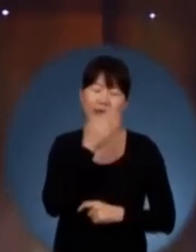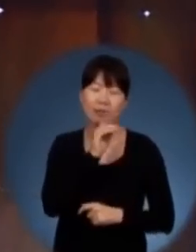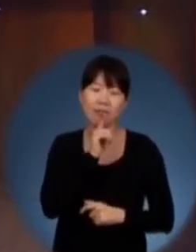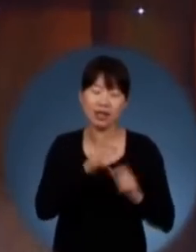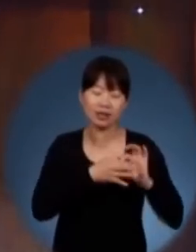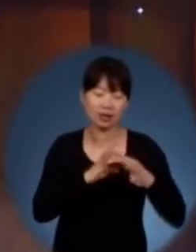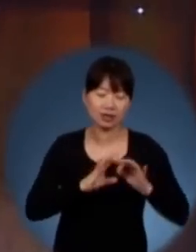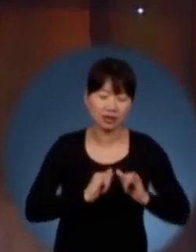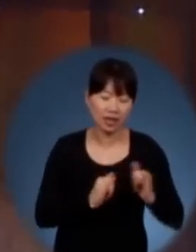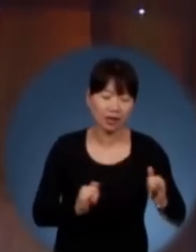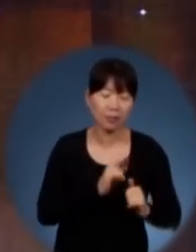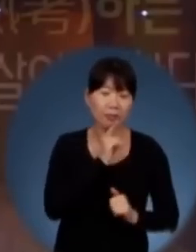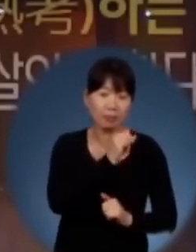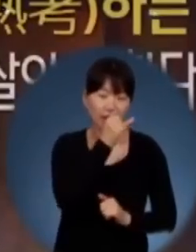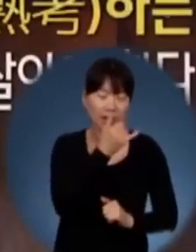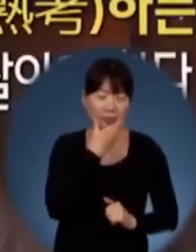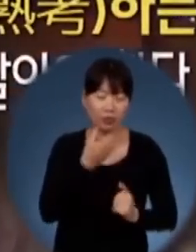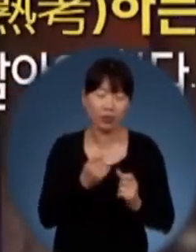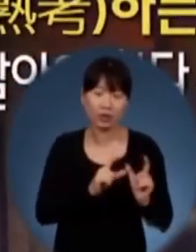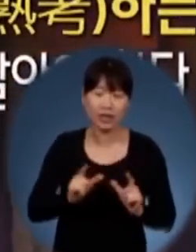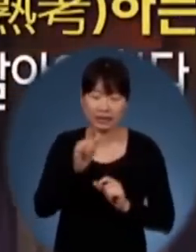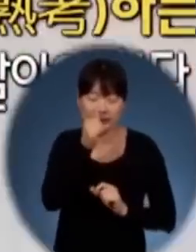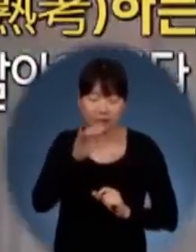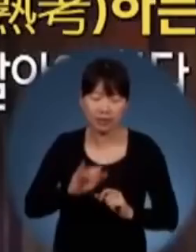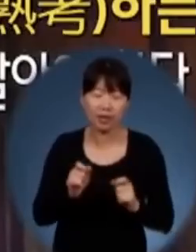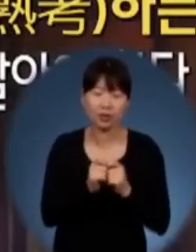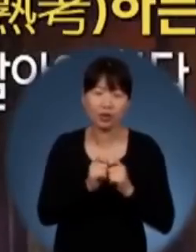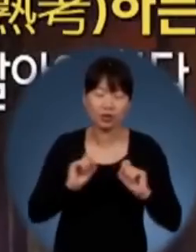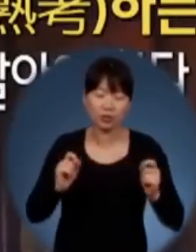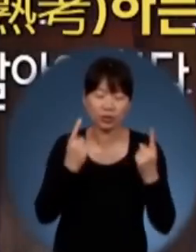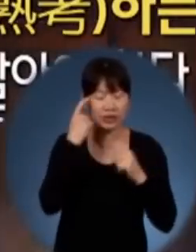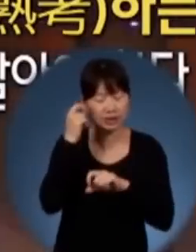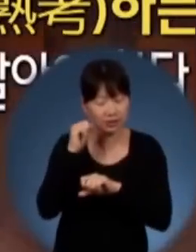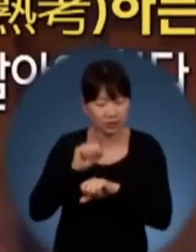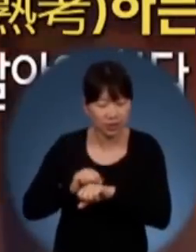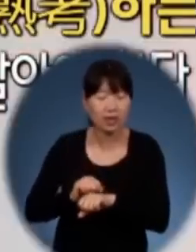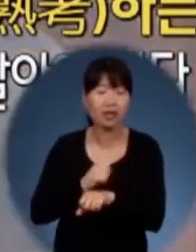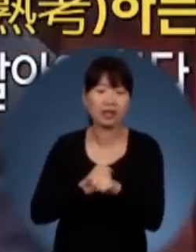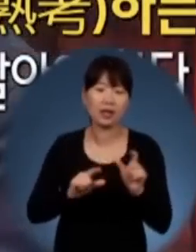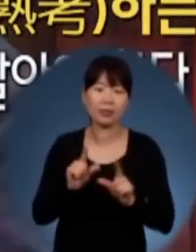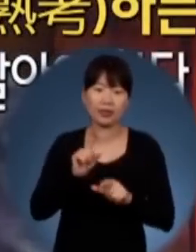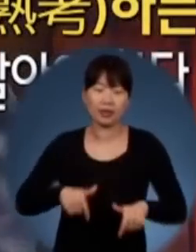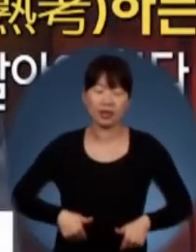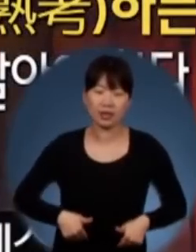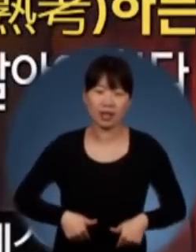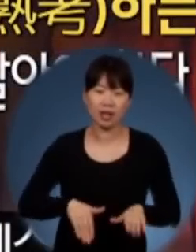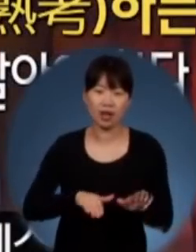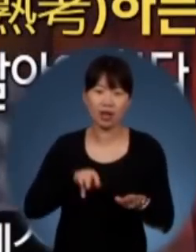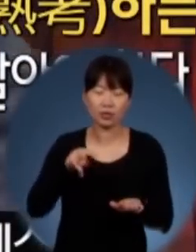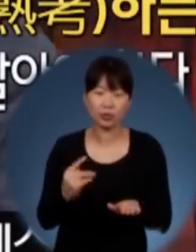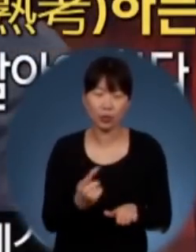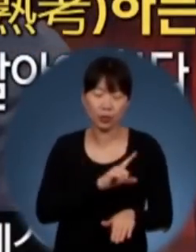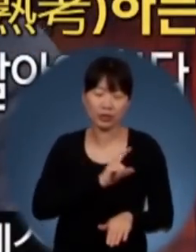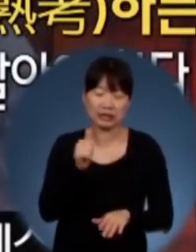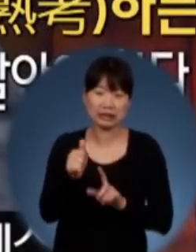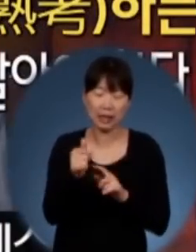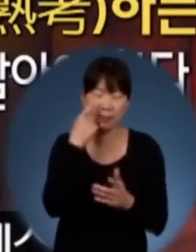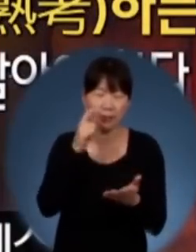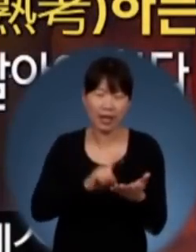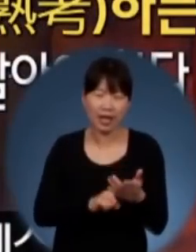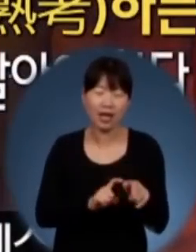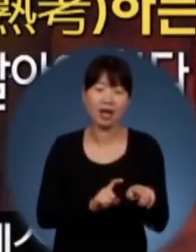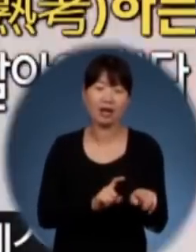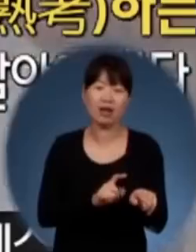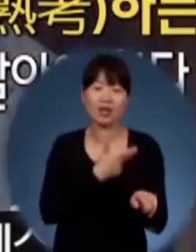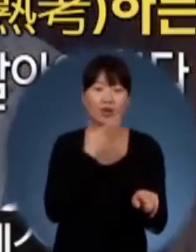책이죠 동시에 숙고하는 삶도 살아야 한다 소크라테스가 발견한 개념인데요 I only know that I know